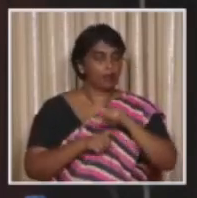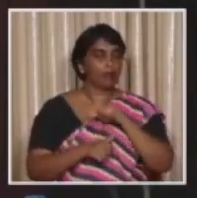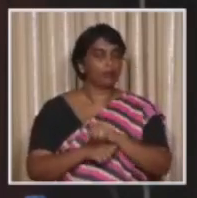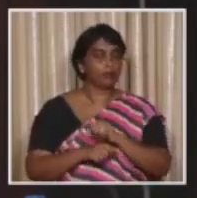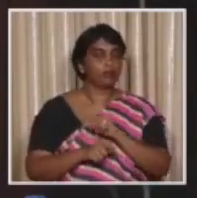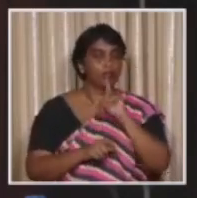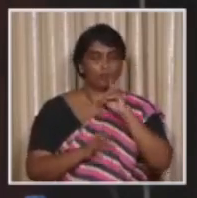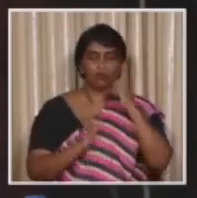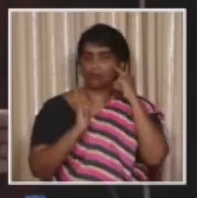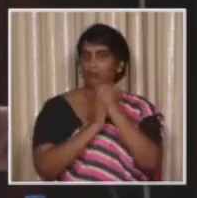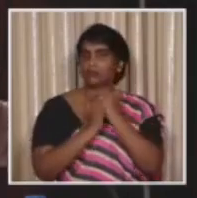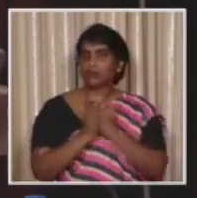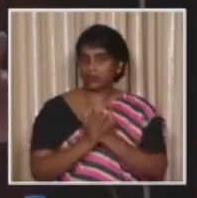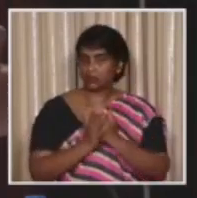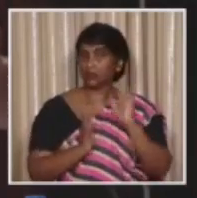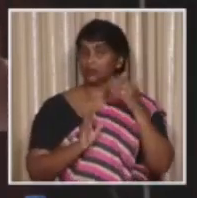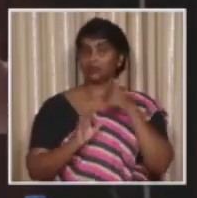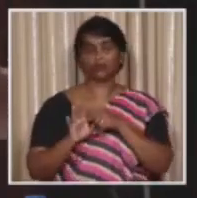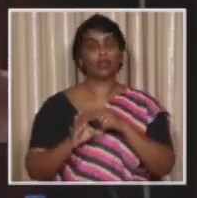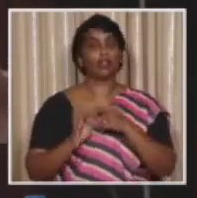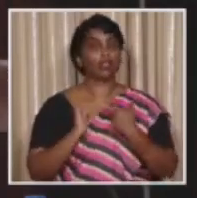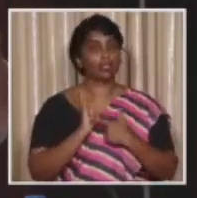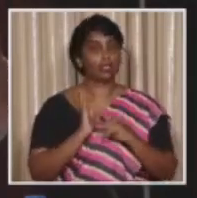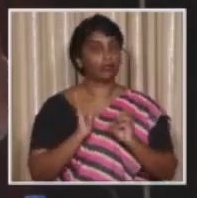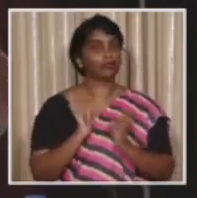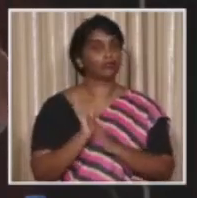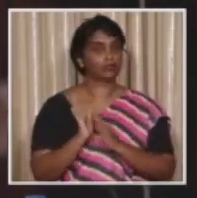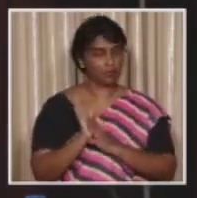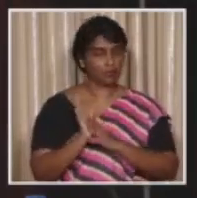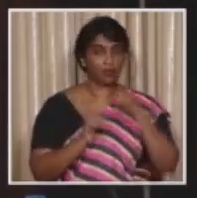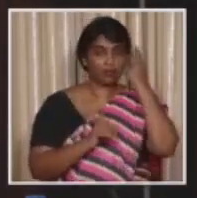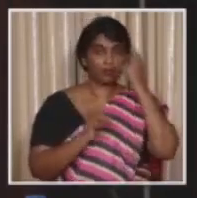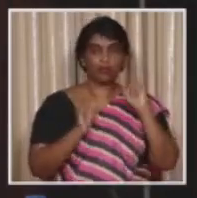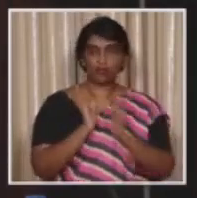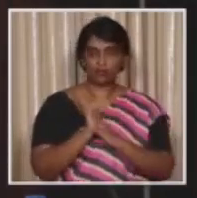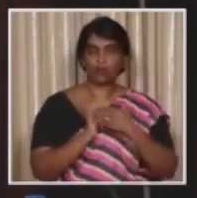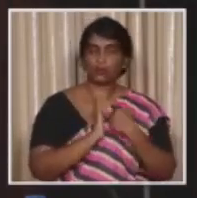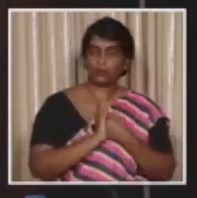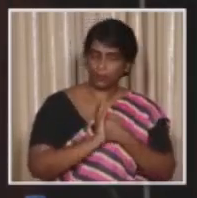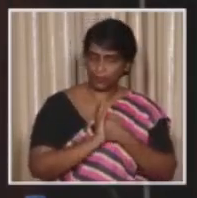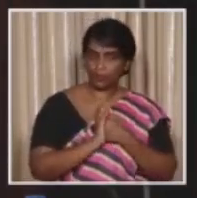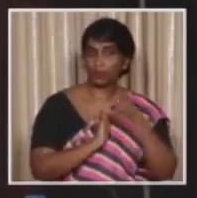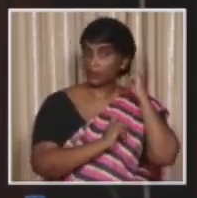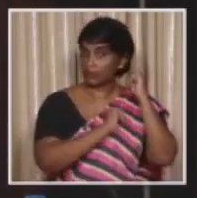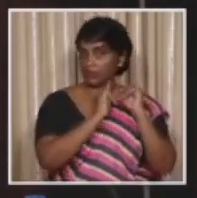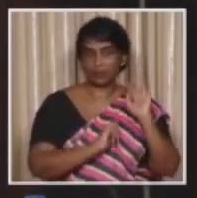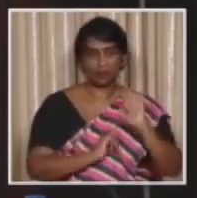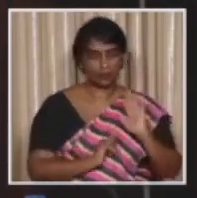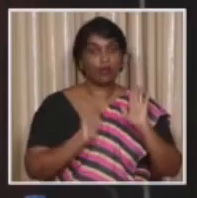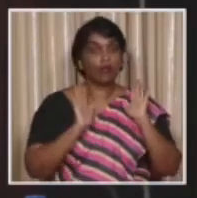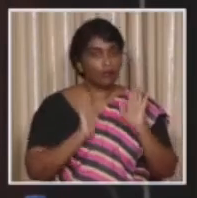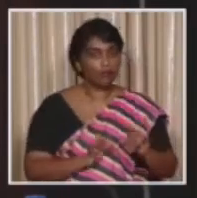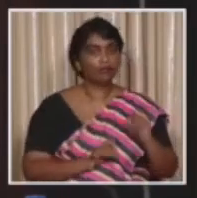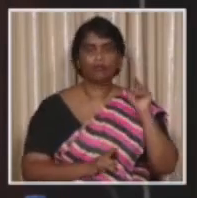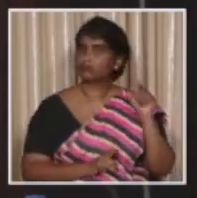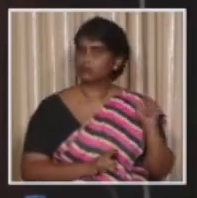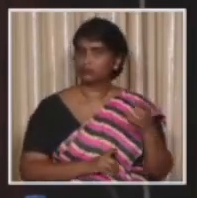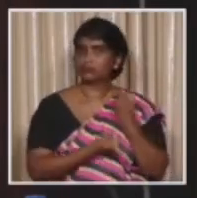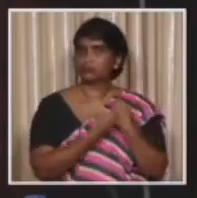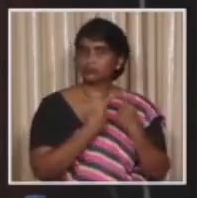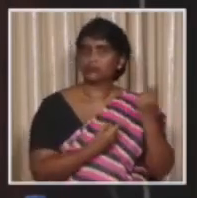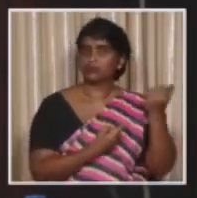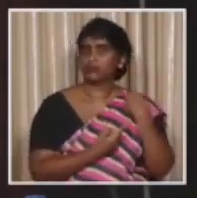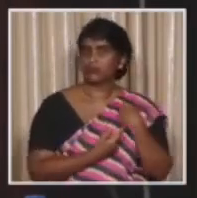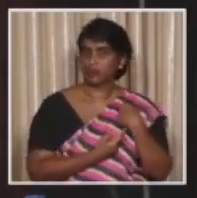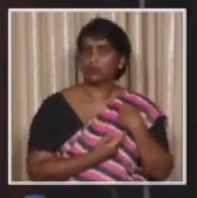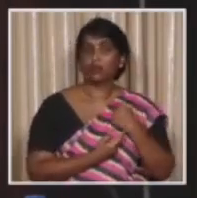ඉදිරිපත් කරපු කාරණා විශේෂයෙන් මේකට ඉදිරිපත් වෙච්ච තාක්ෂණික කමිටුව එක්ස්පර්ට් කමිටිය යන අපේ ගෞරවයක් තියෙනවා අපි ඔවුන්ට චෝදනා කරන්නේ නමුත් ඔවුන්ගේ පැත්තෙන් විමසනකට දෙන